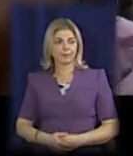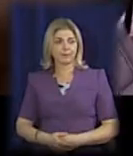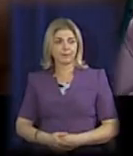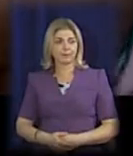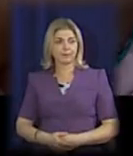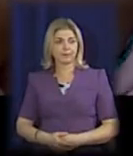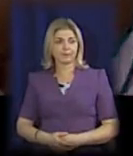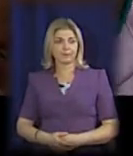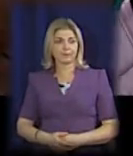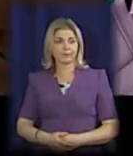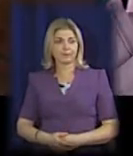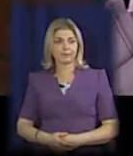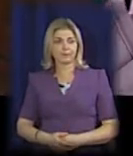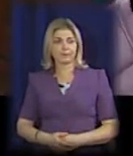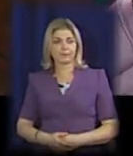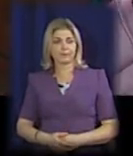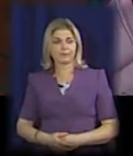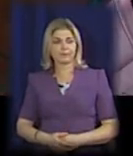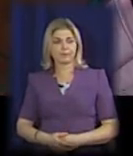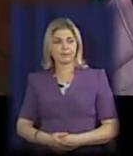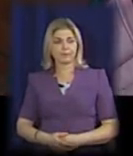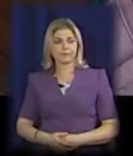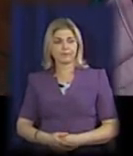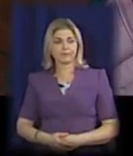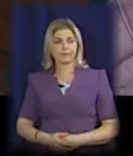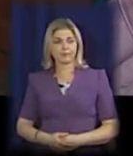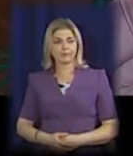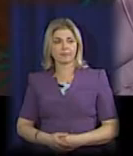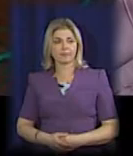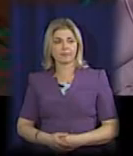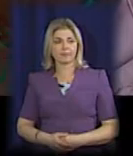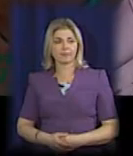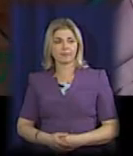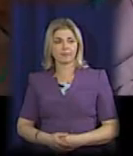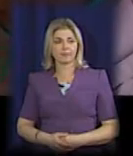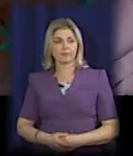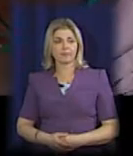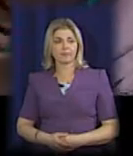забуваємо закривати нос. І от на наш об'єм, як ми видихаємо, так же ми свободно вдихаємо.